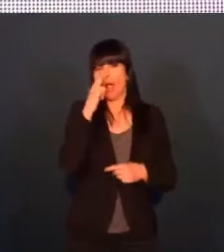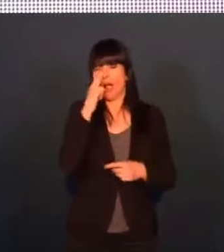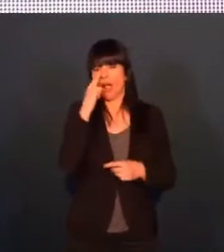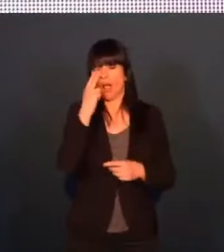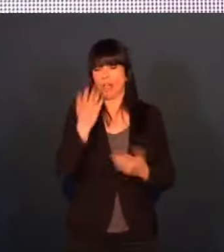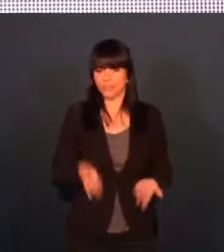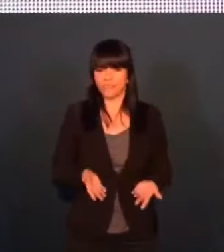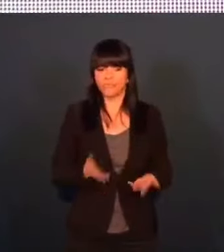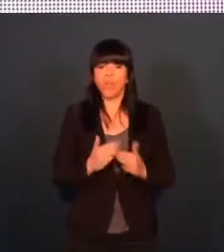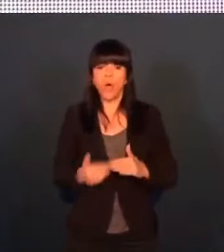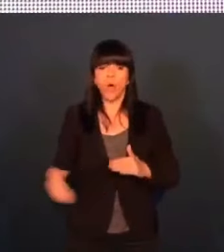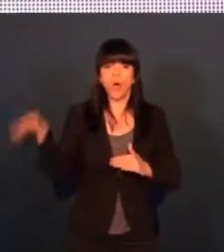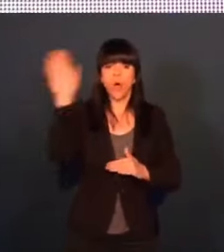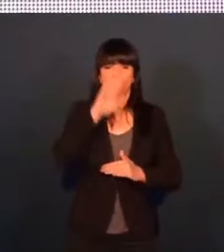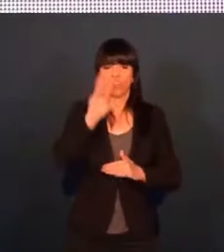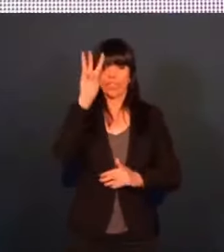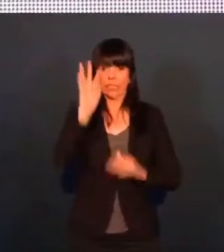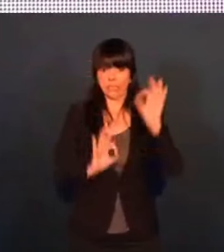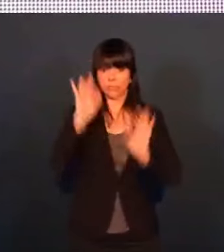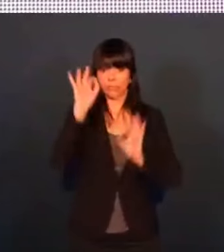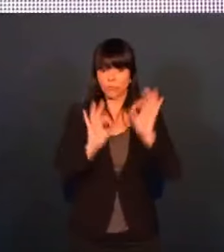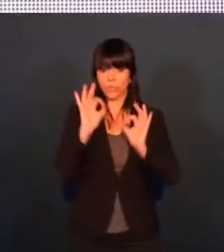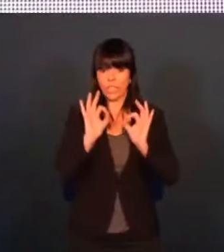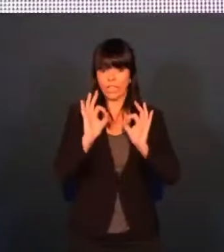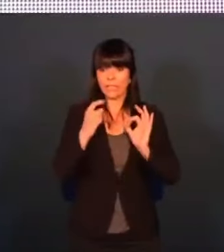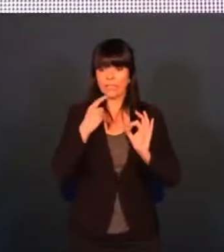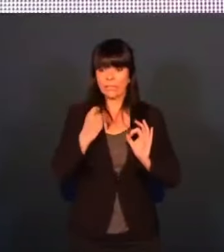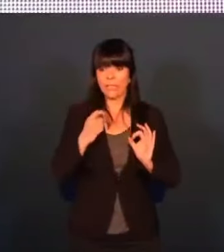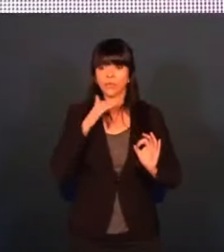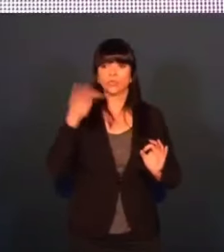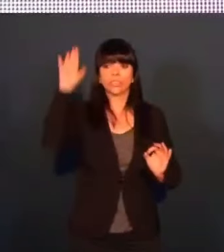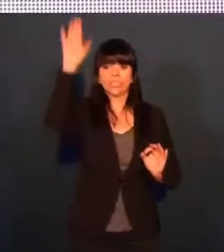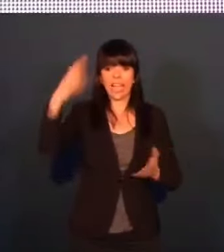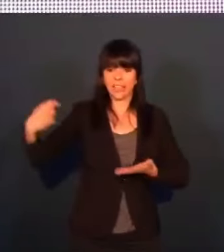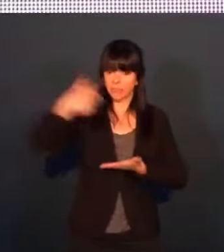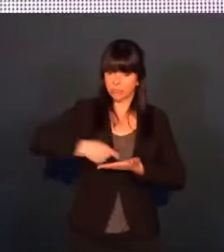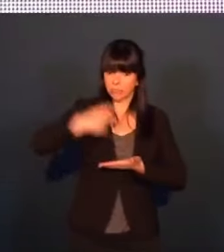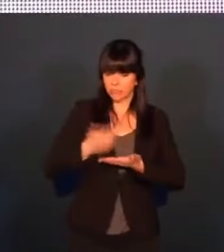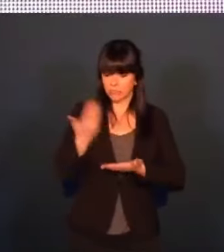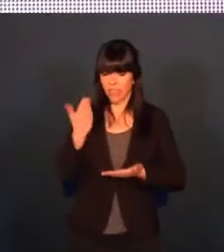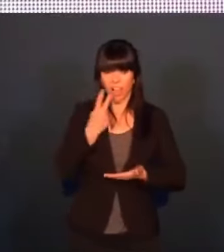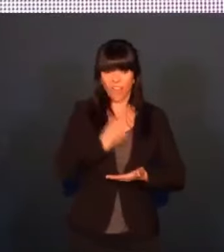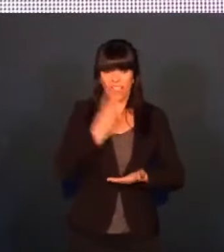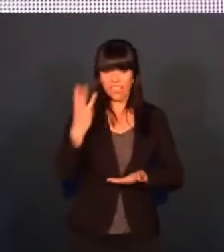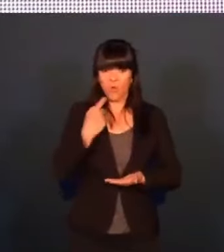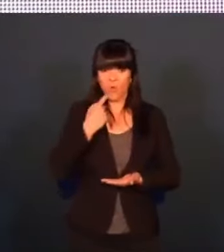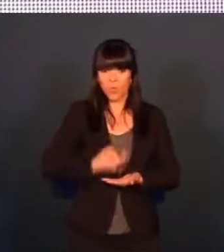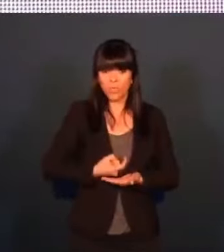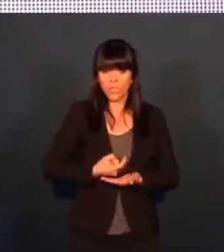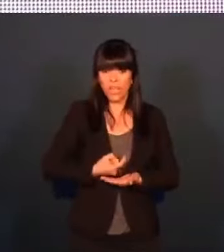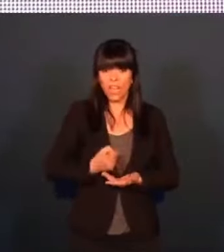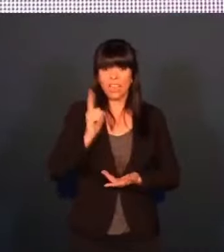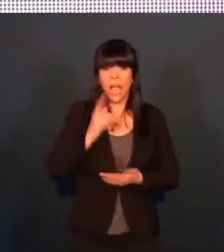Рекордно увеличение от 30% на чуждестранните инвестиции за 2023 година. Най-високите